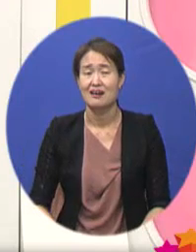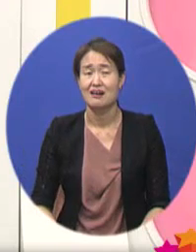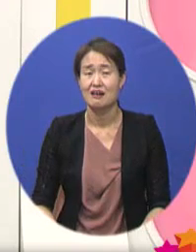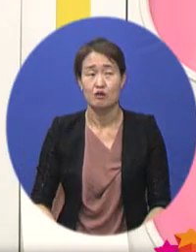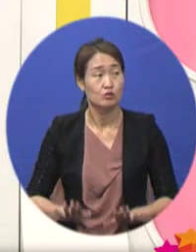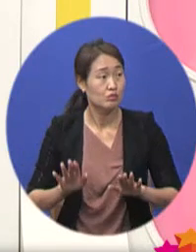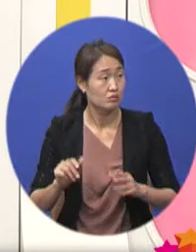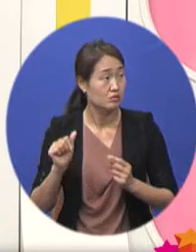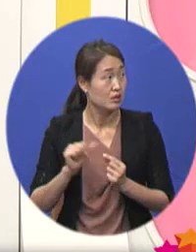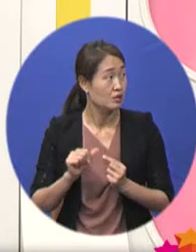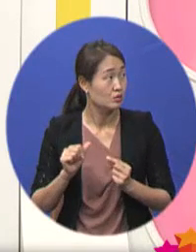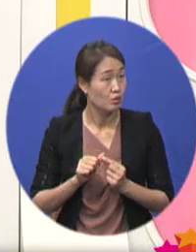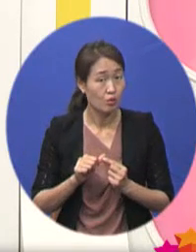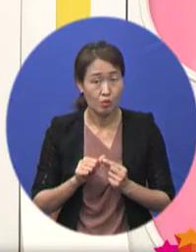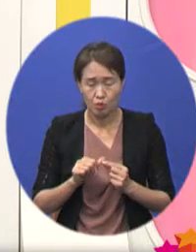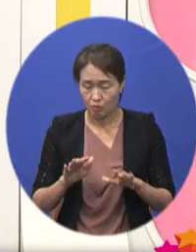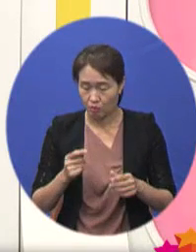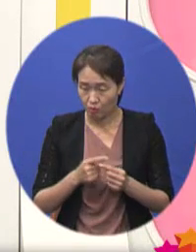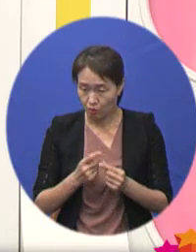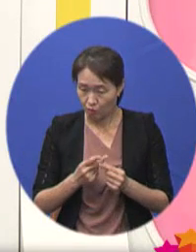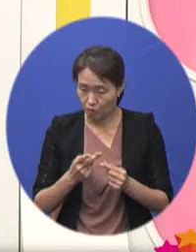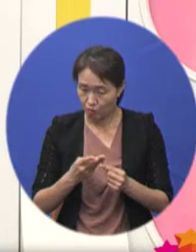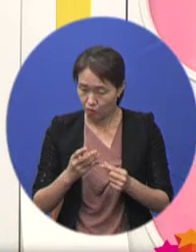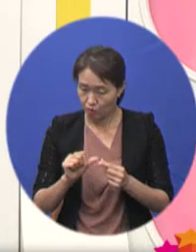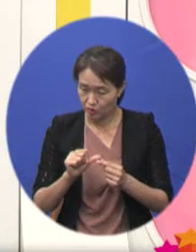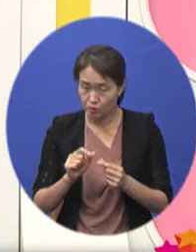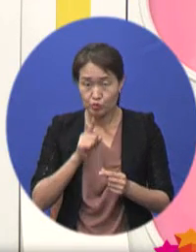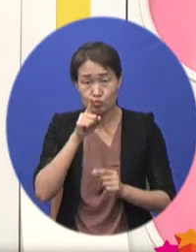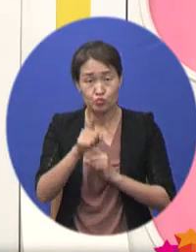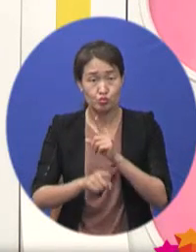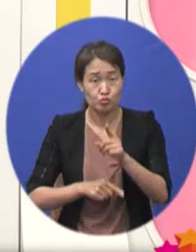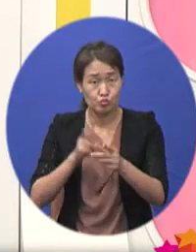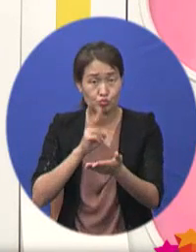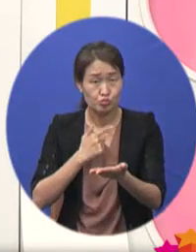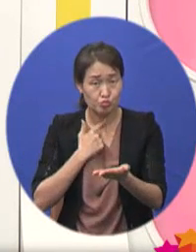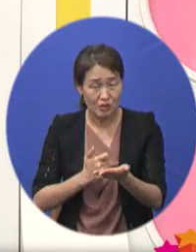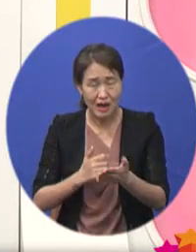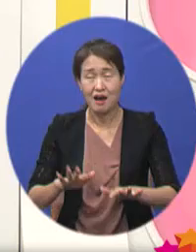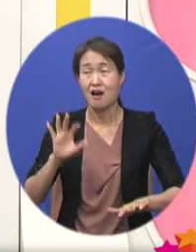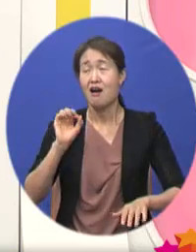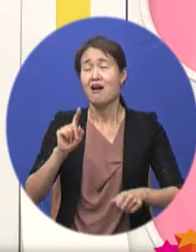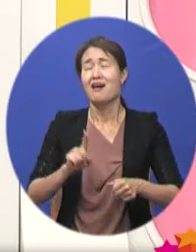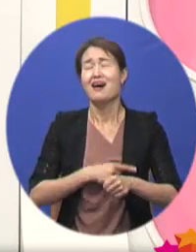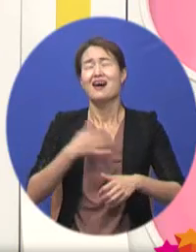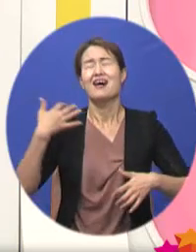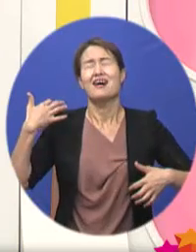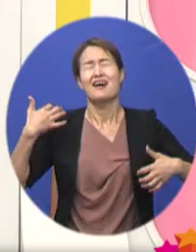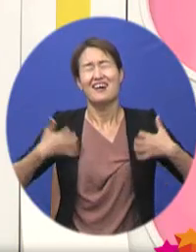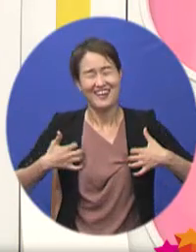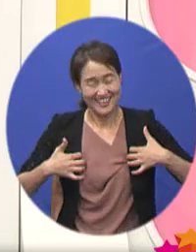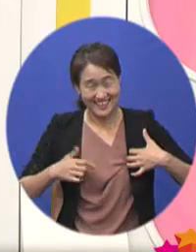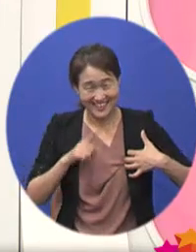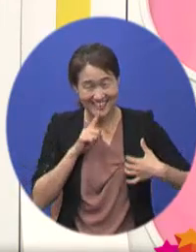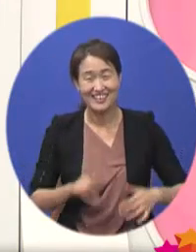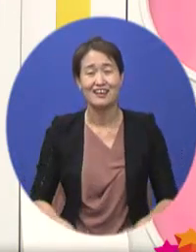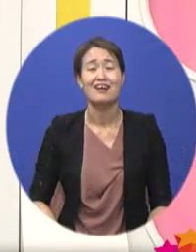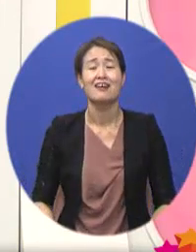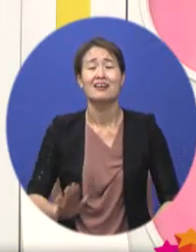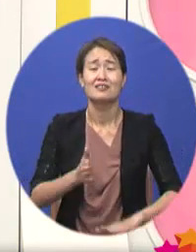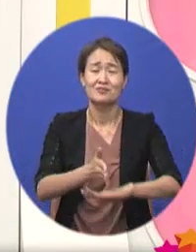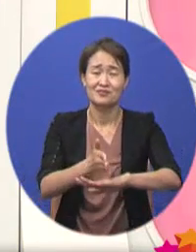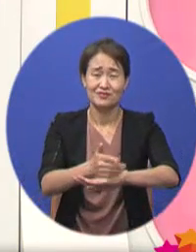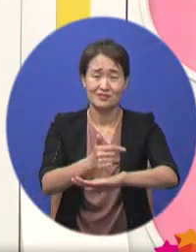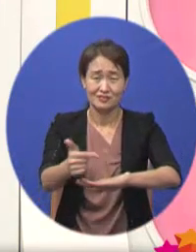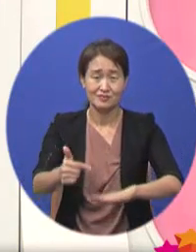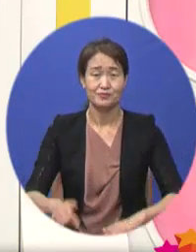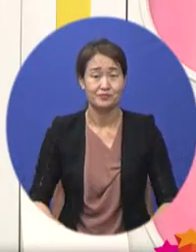다섯 번째인가 네. 몇 번째 보는 그렇게 해서 신청을 했는데 너무 네. 재밌게 보고 있습니다. 아이고 감사합니다. 고맙습니다.